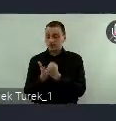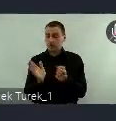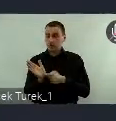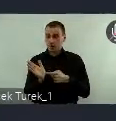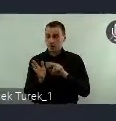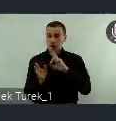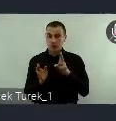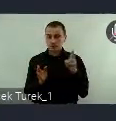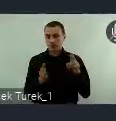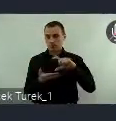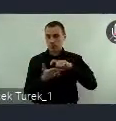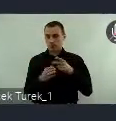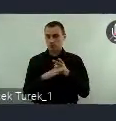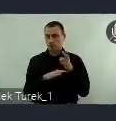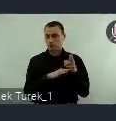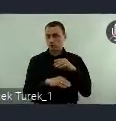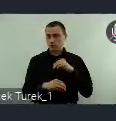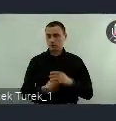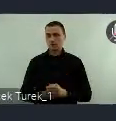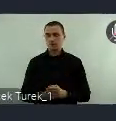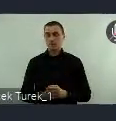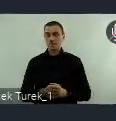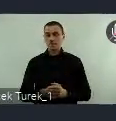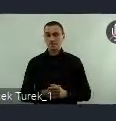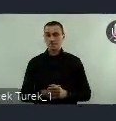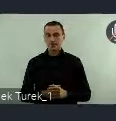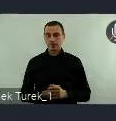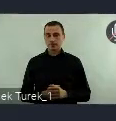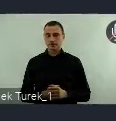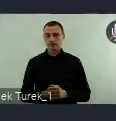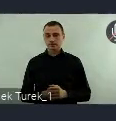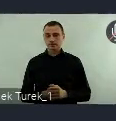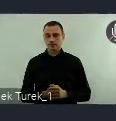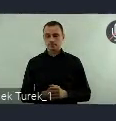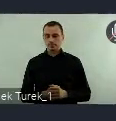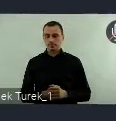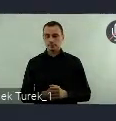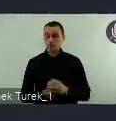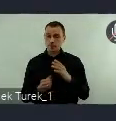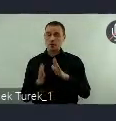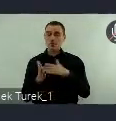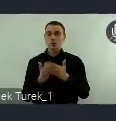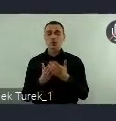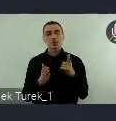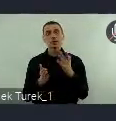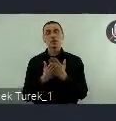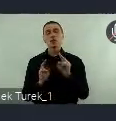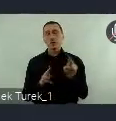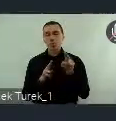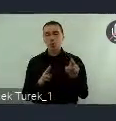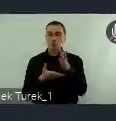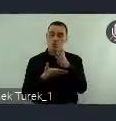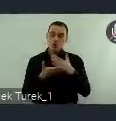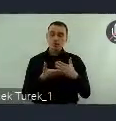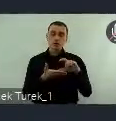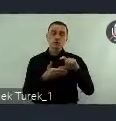pojawi się być może pytanie że No dobrze ale na przykład realizujemy działania wynajmujemy tylko część tego budynku nie cały